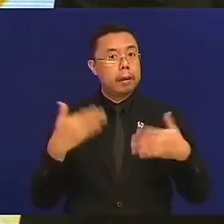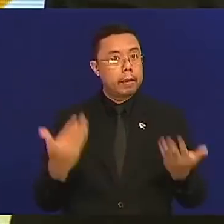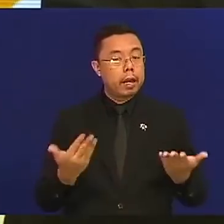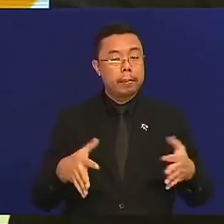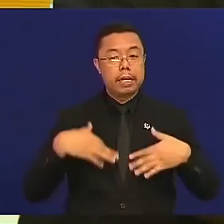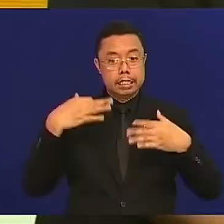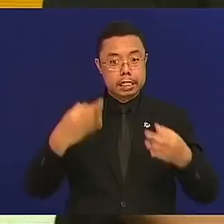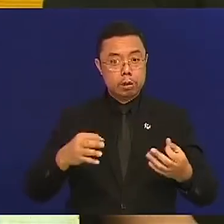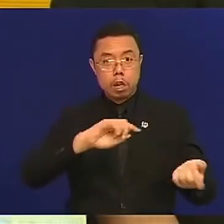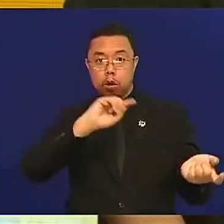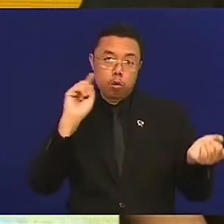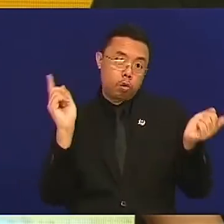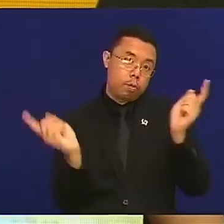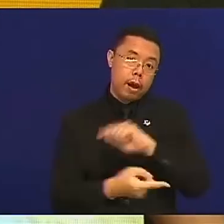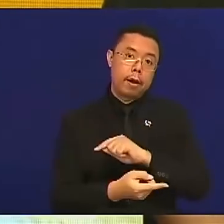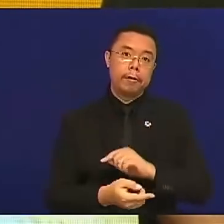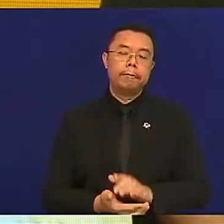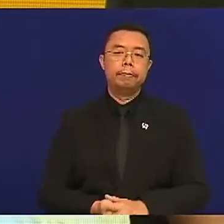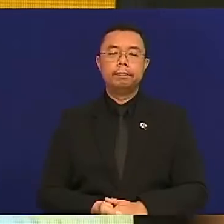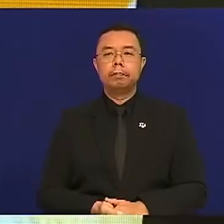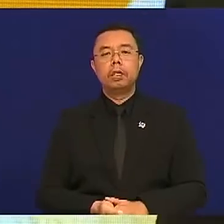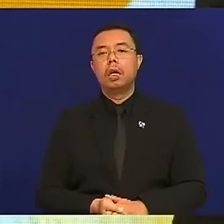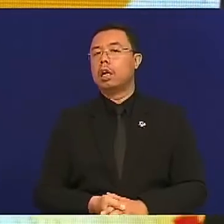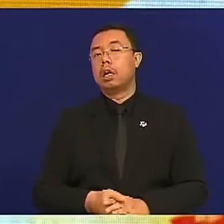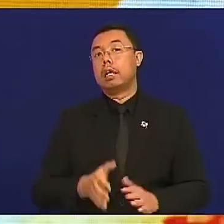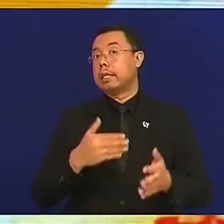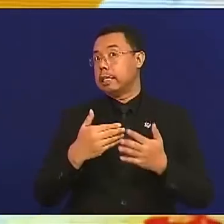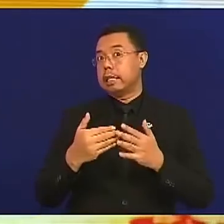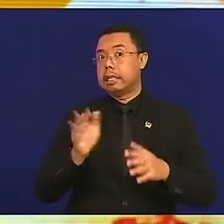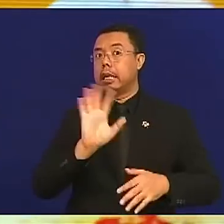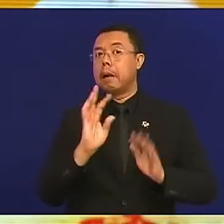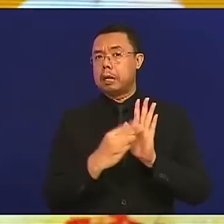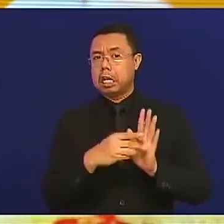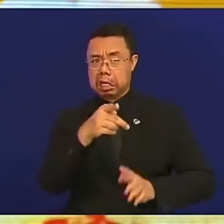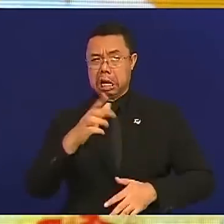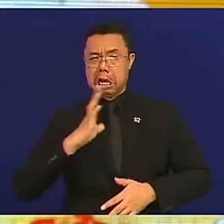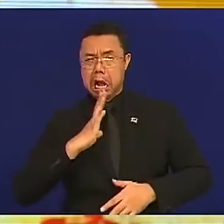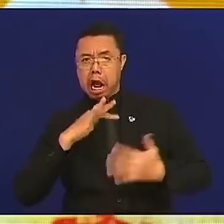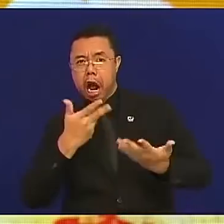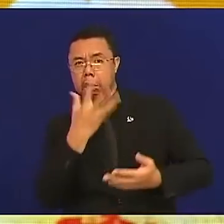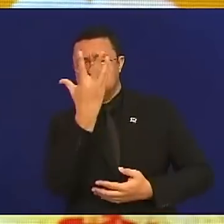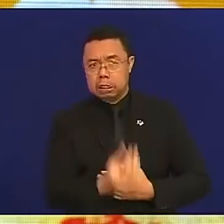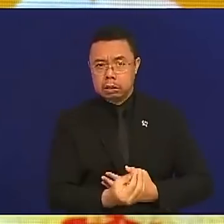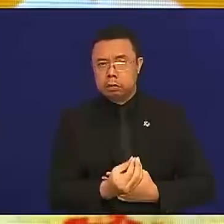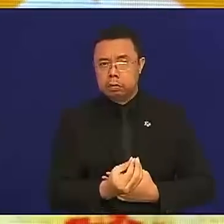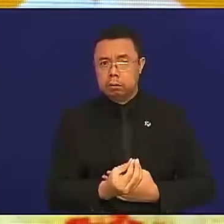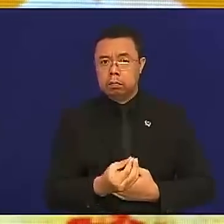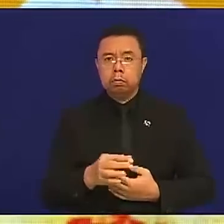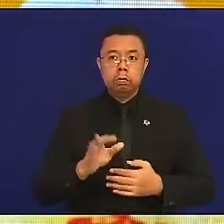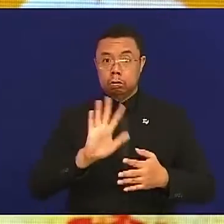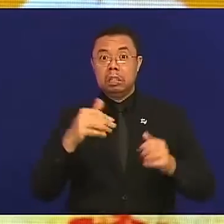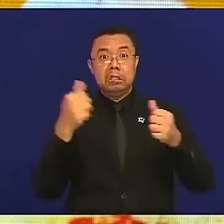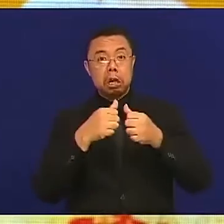Bagaimana jiwa diubahkan? Tidak masalah apakah dia kaya atau miskin, apakah dia tidak